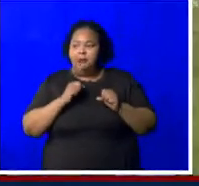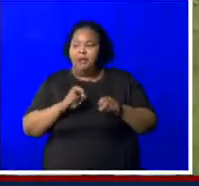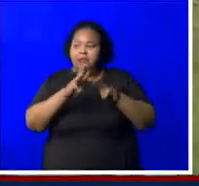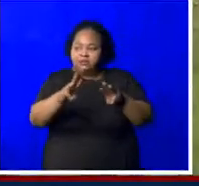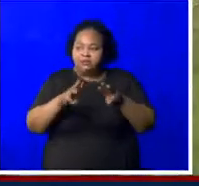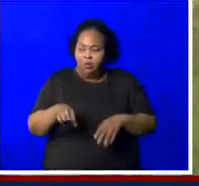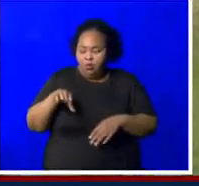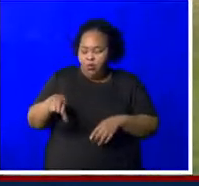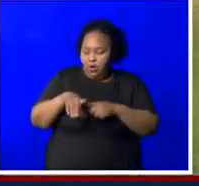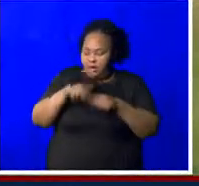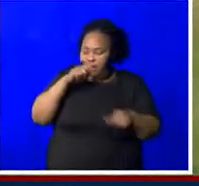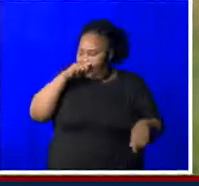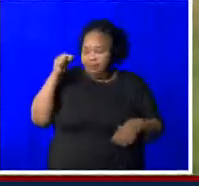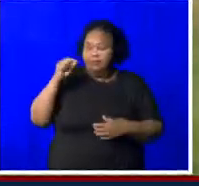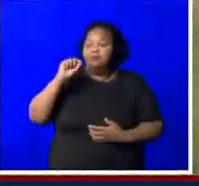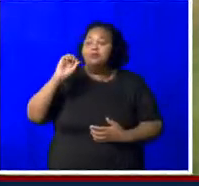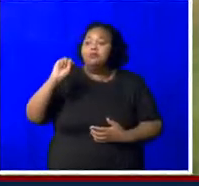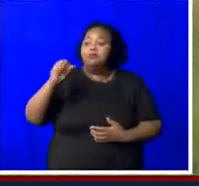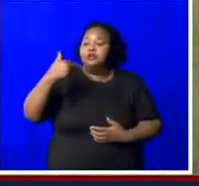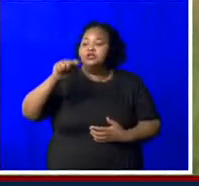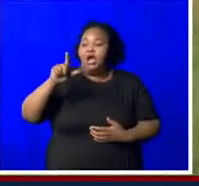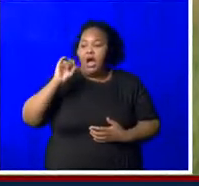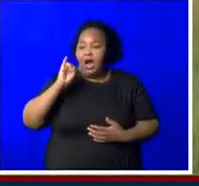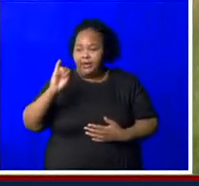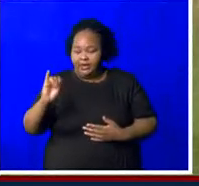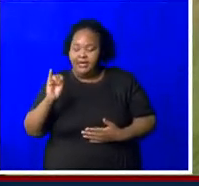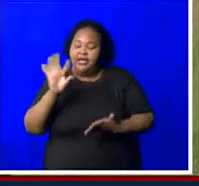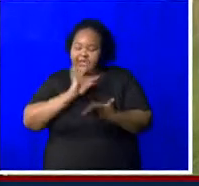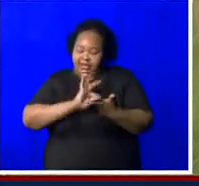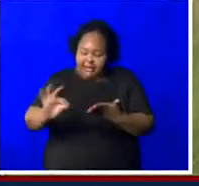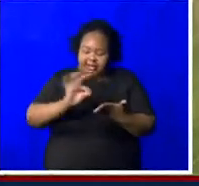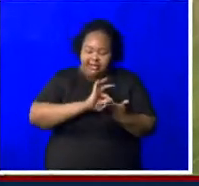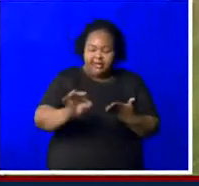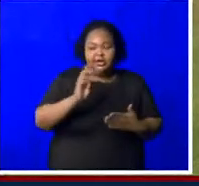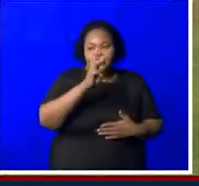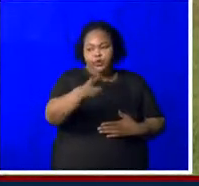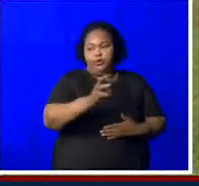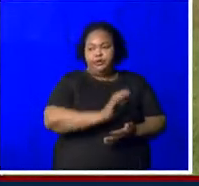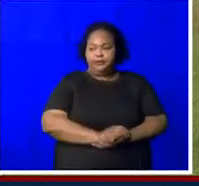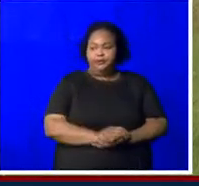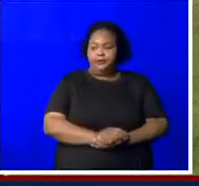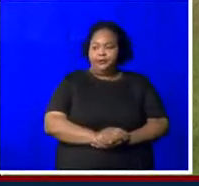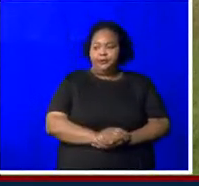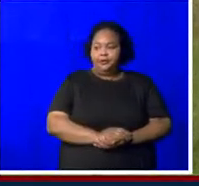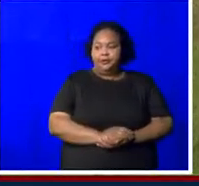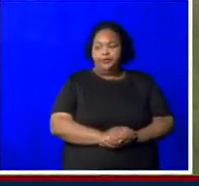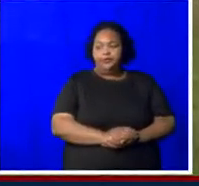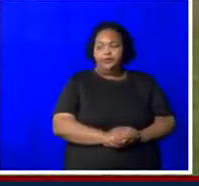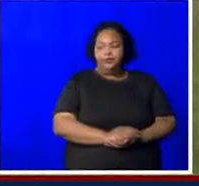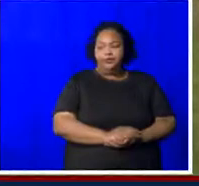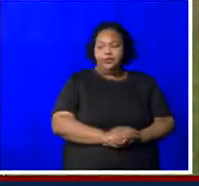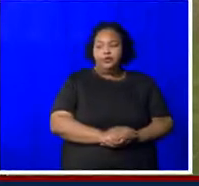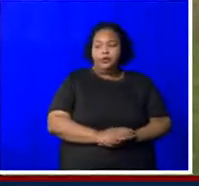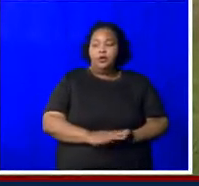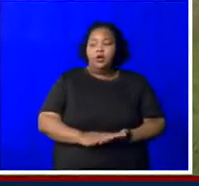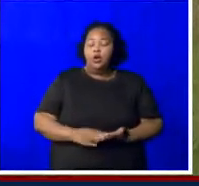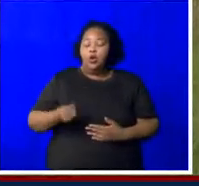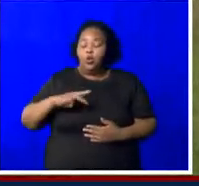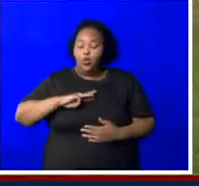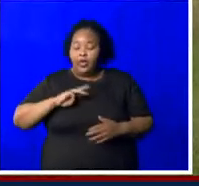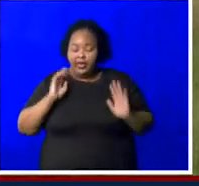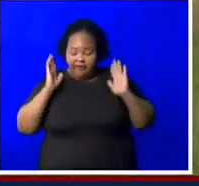eveni ikakhulu kakhulu liso lethu lasuke labuka kakhulu ma disposable ukuthi lendzawo yethu